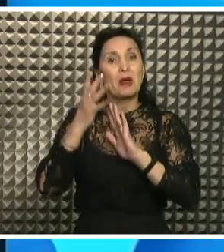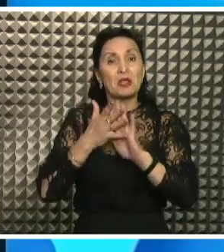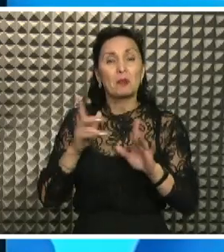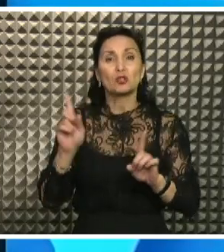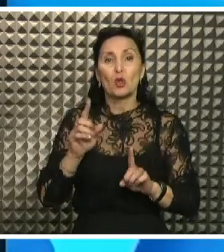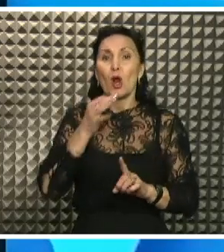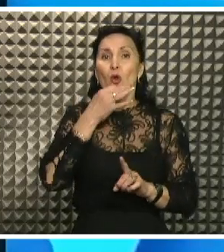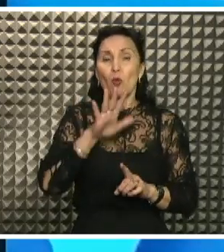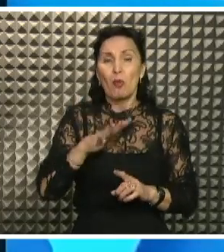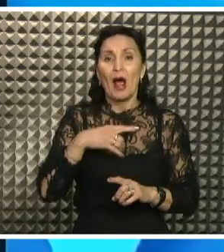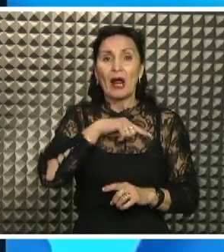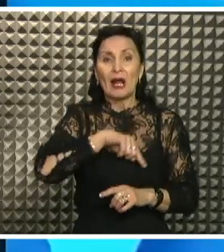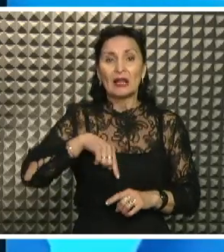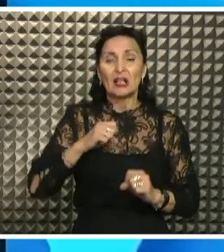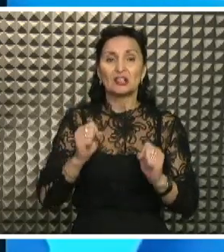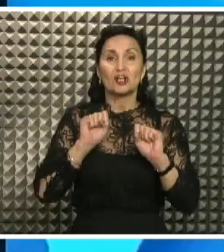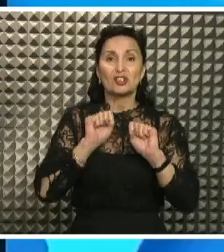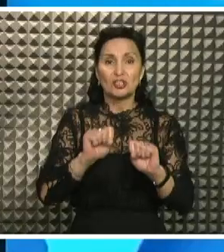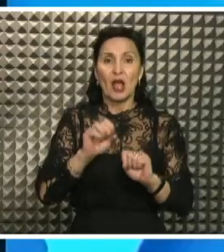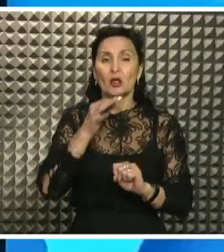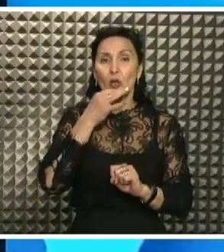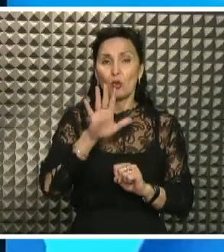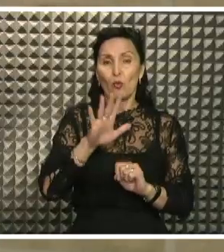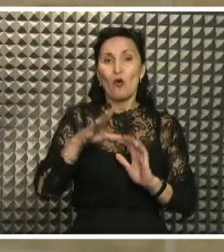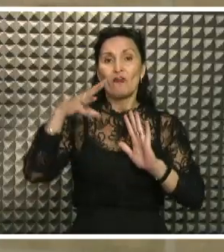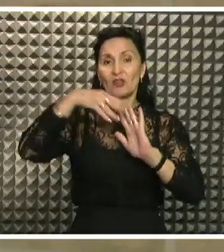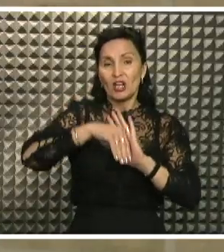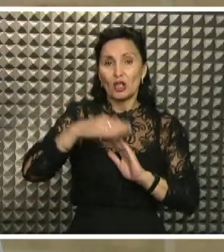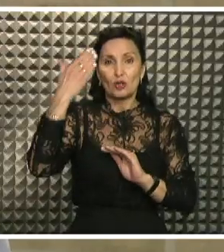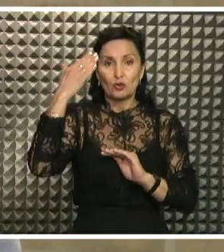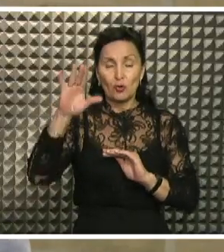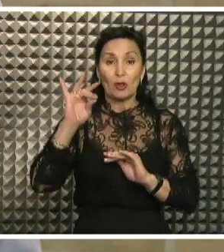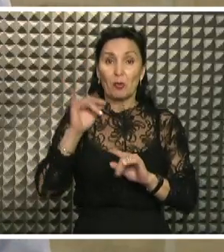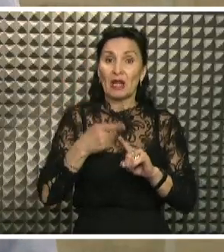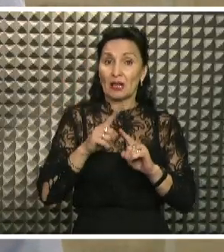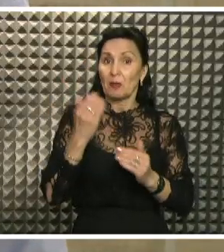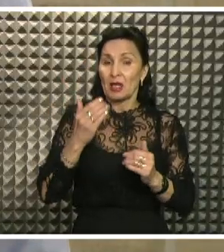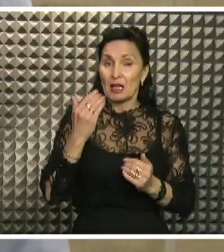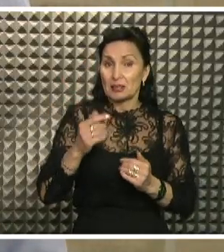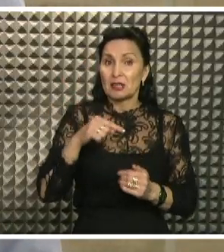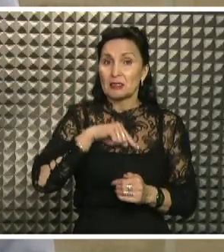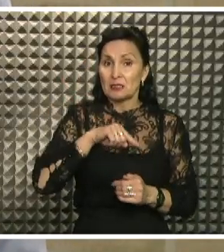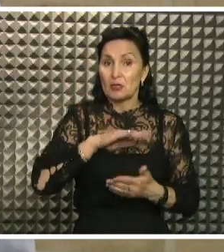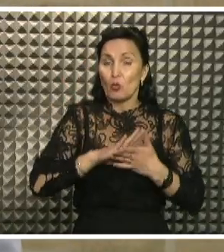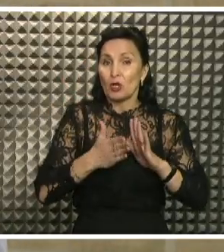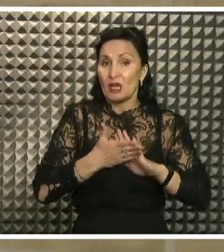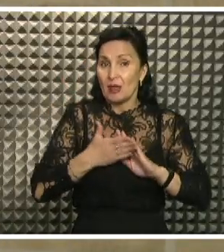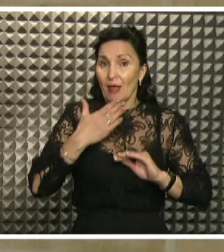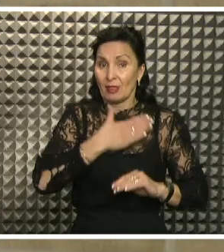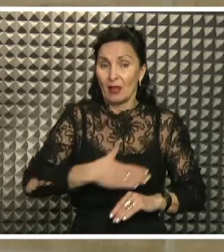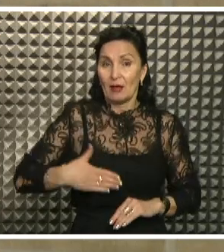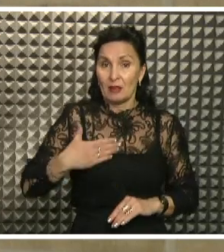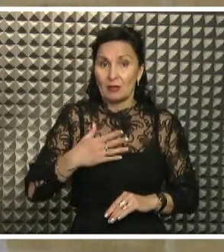вами любая клетка, она защищает нас от любого внедрения чужого, но при этом, если система врожденного иммунитета